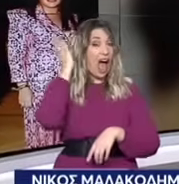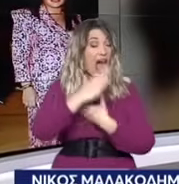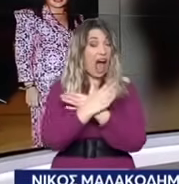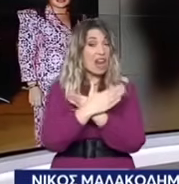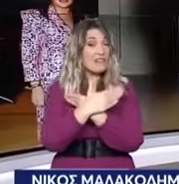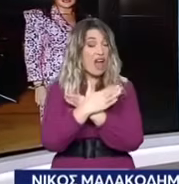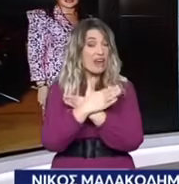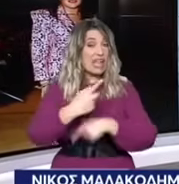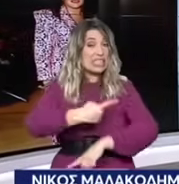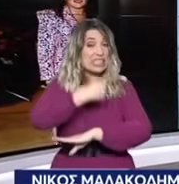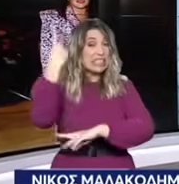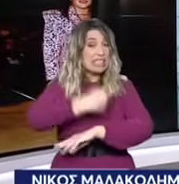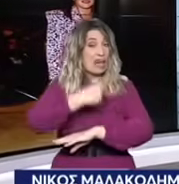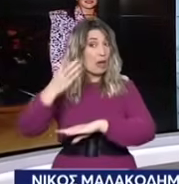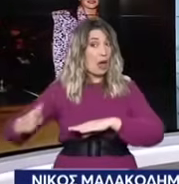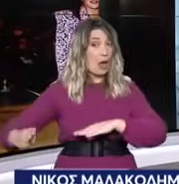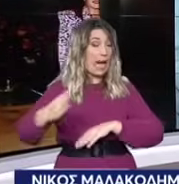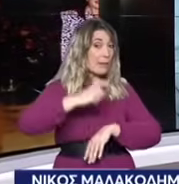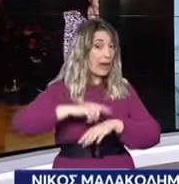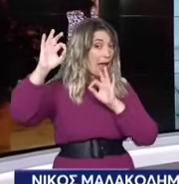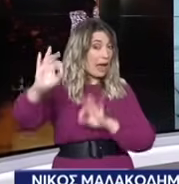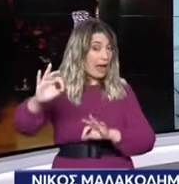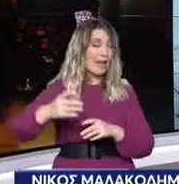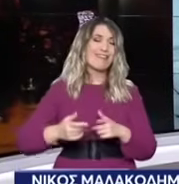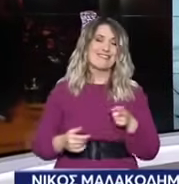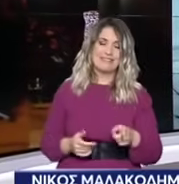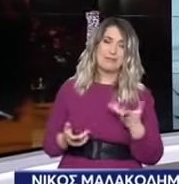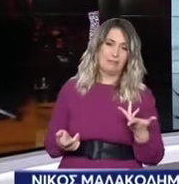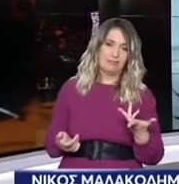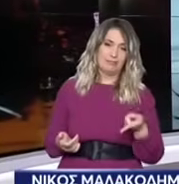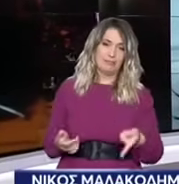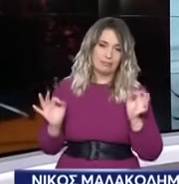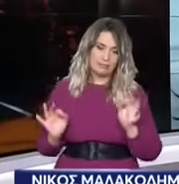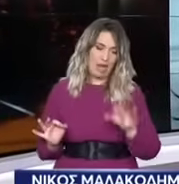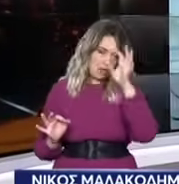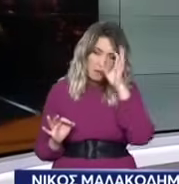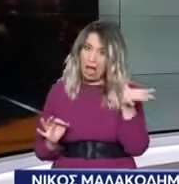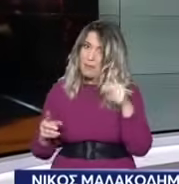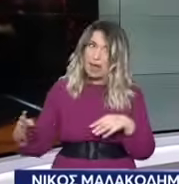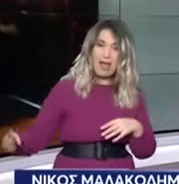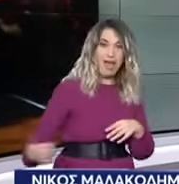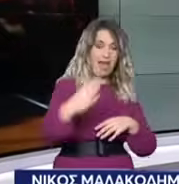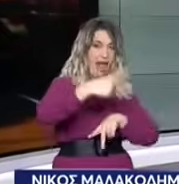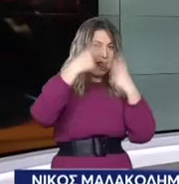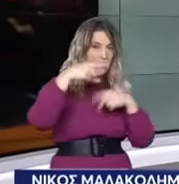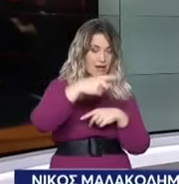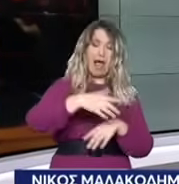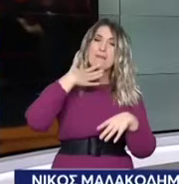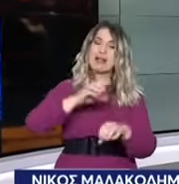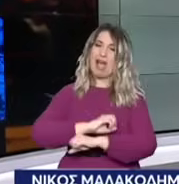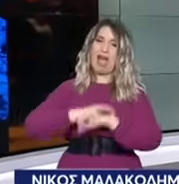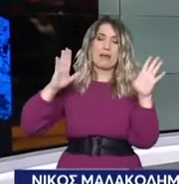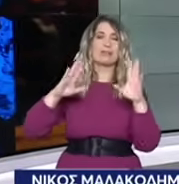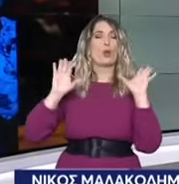Και η αστυνομία κάνει και μεγάλη προσπάθεια, τον συλλαμβάνουν στην Αγγλία και τον εκδίδουν. Ακριβώς. Έφτασε μετά με διεθνές